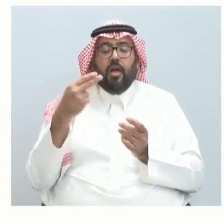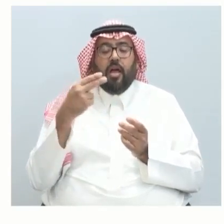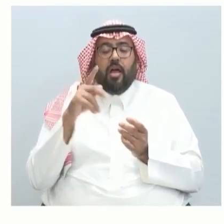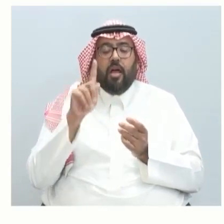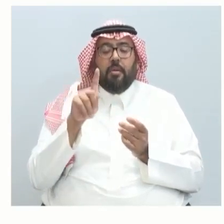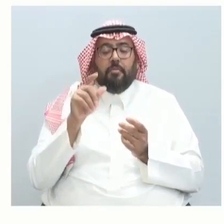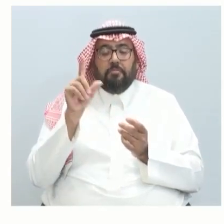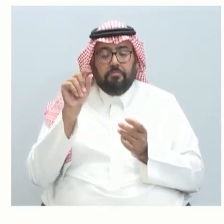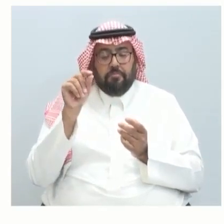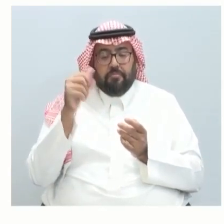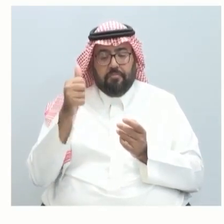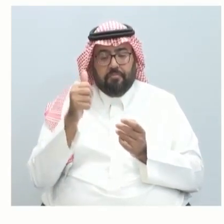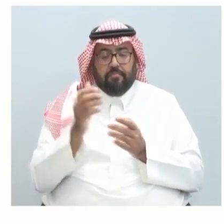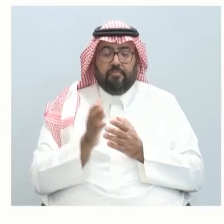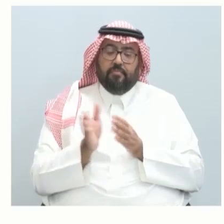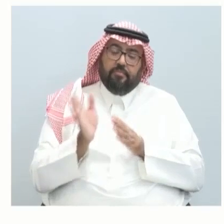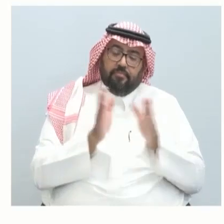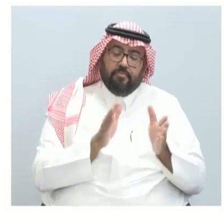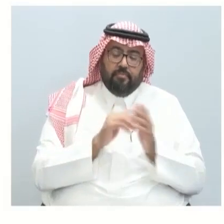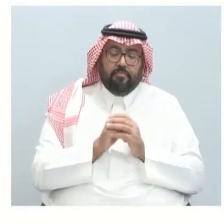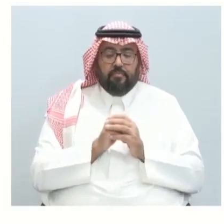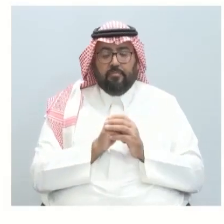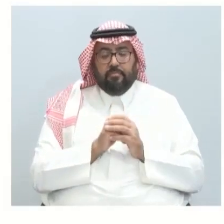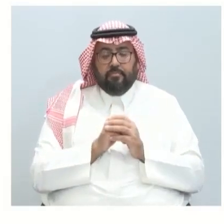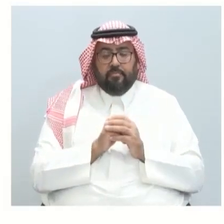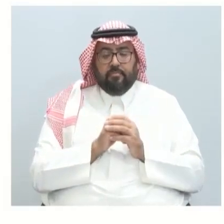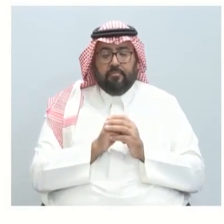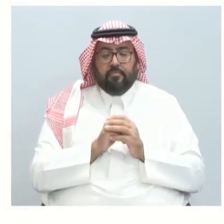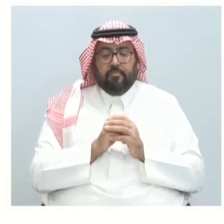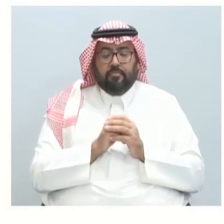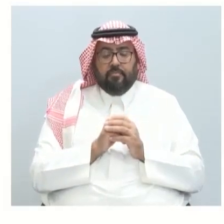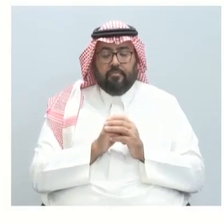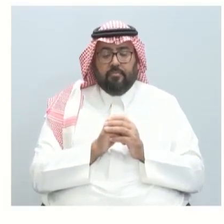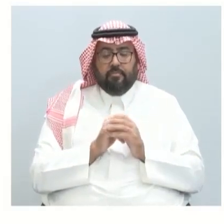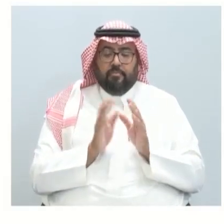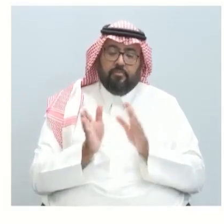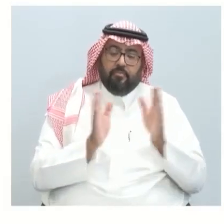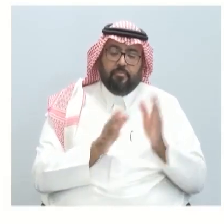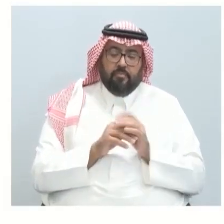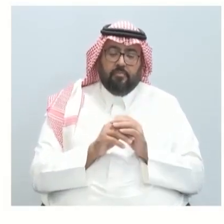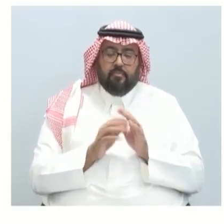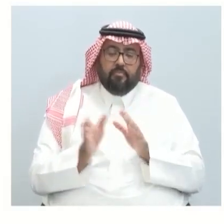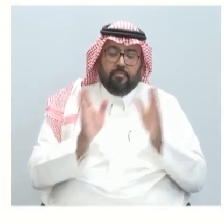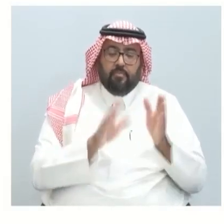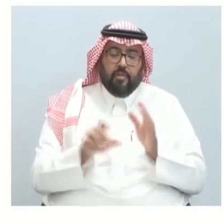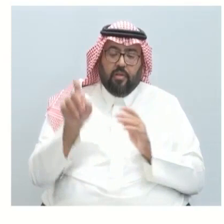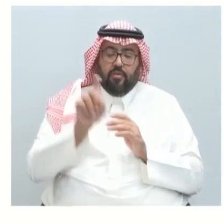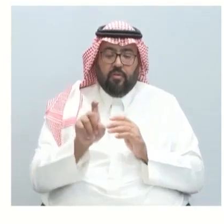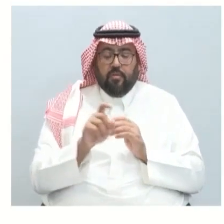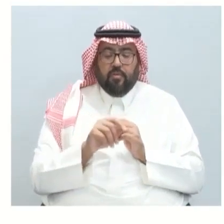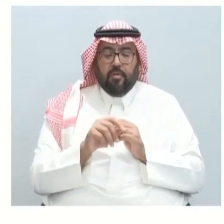مكعب بارك الله فيكم يا ابطال اذا بهذا الشكل اجبنا على هذا السؤال ومنه ننتقل الى